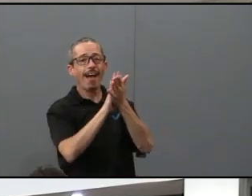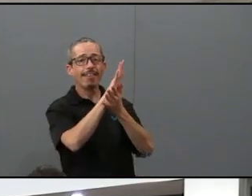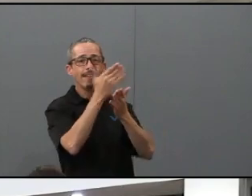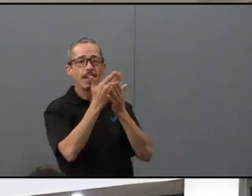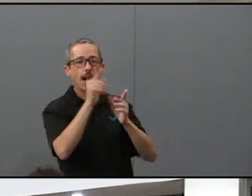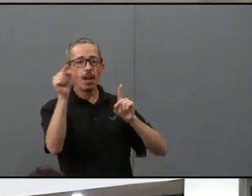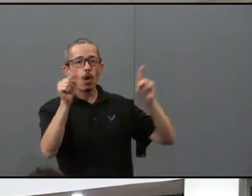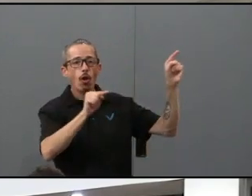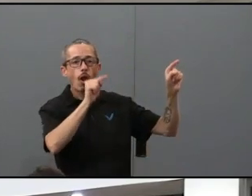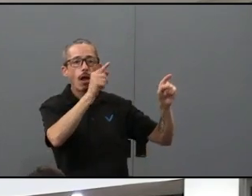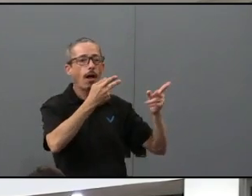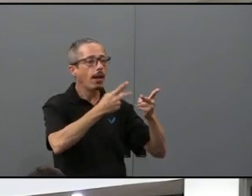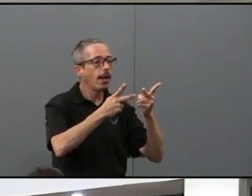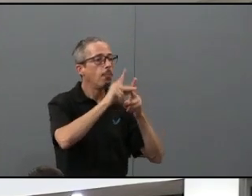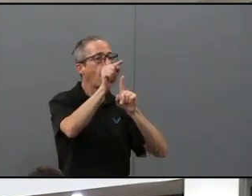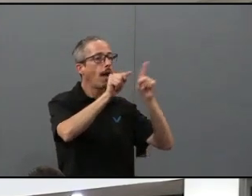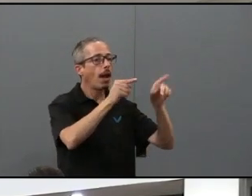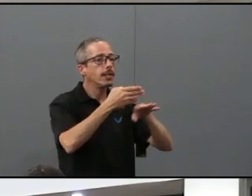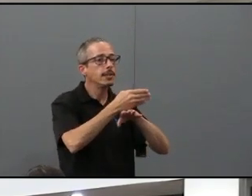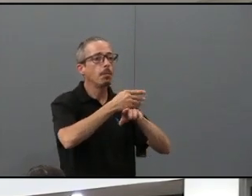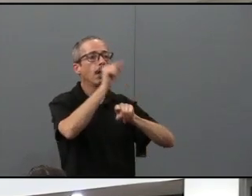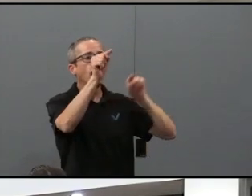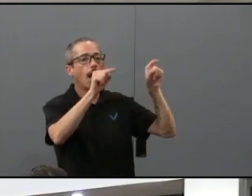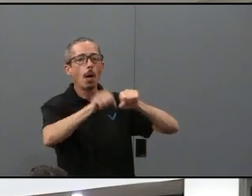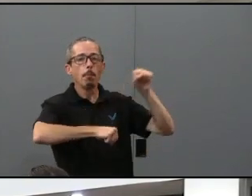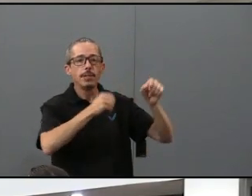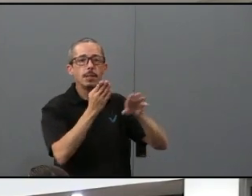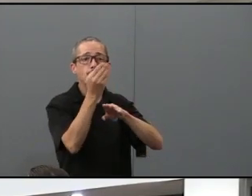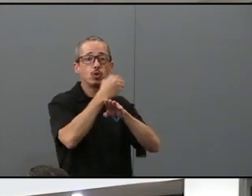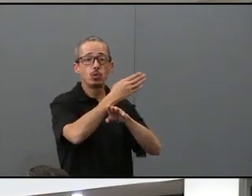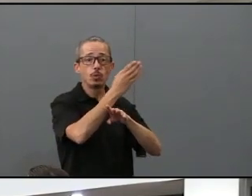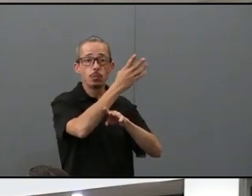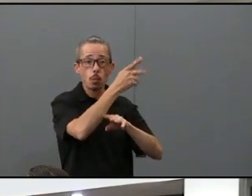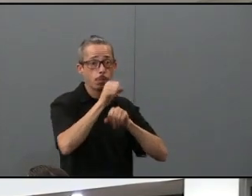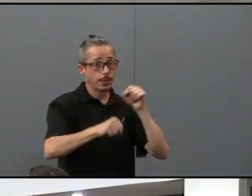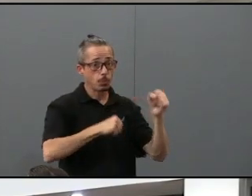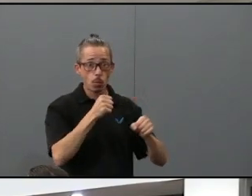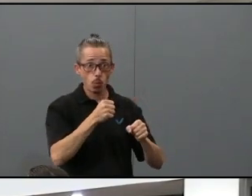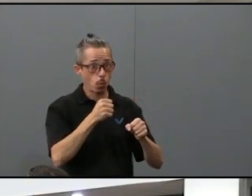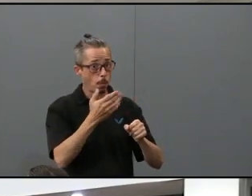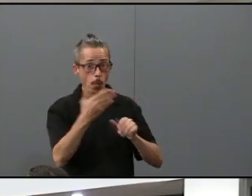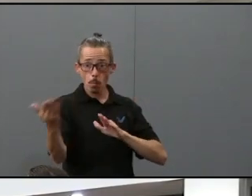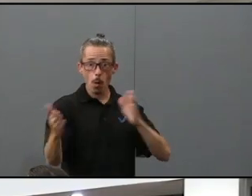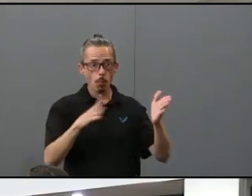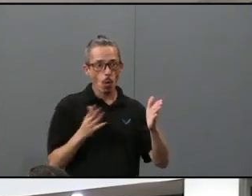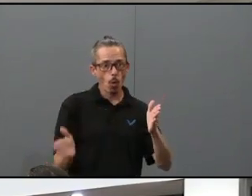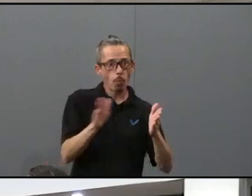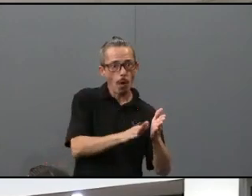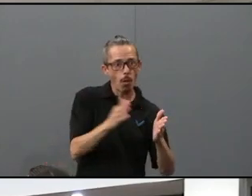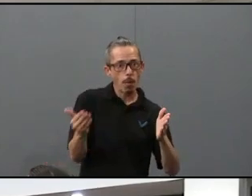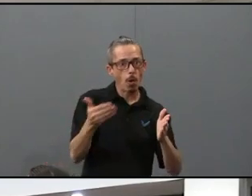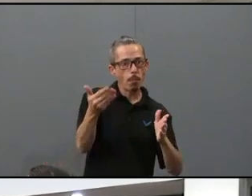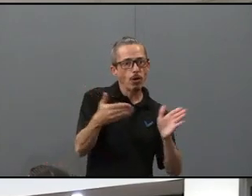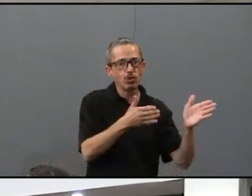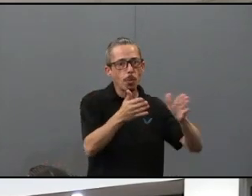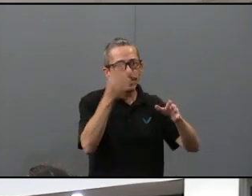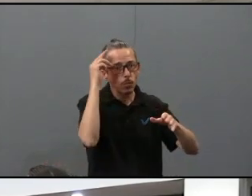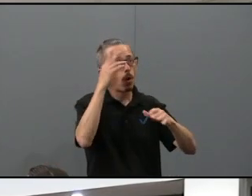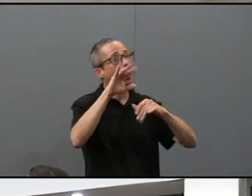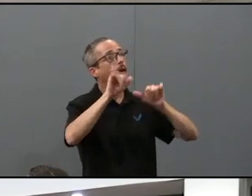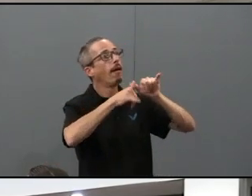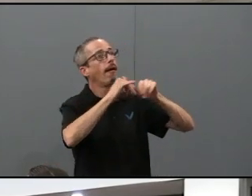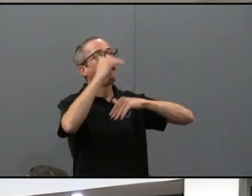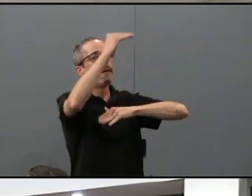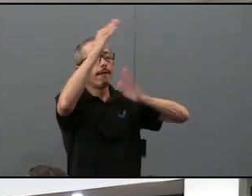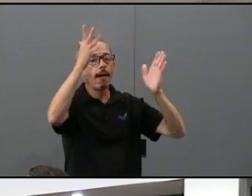ville mais avec tu sais les parcs euh les pistes cyclables parce qu'on sait que les pistes cyclbles sont pas toujours du même bord de la rue mais au moins d'avoir à des